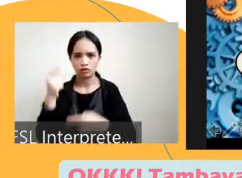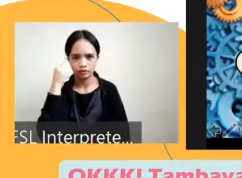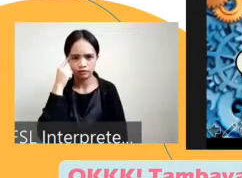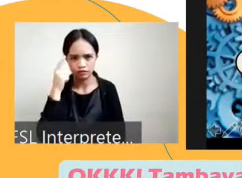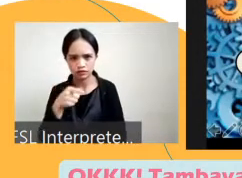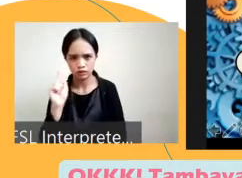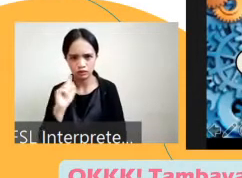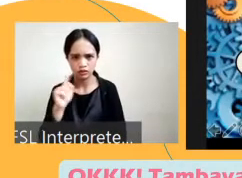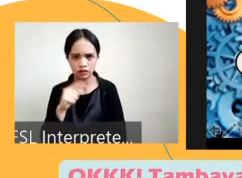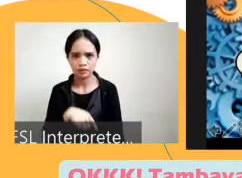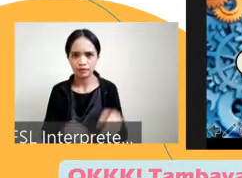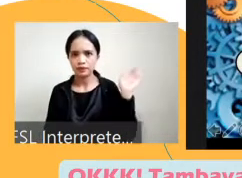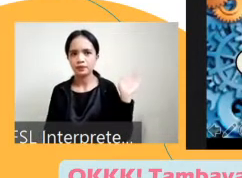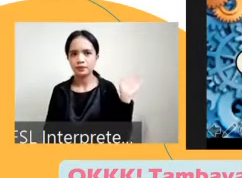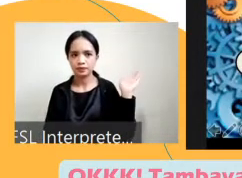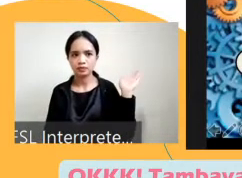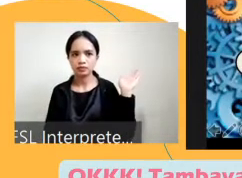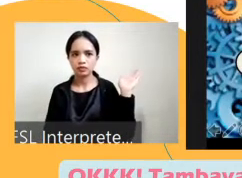ay